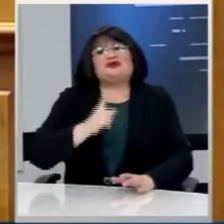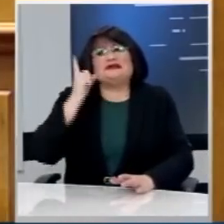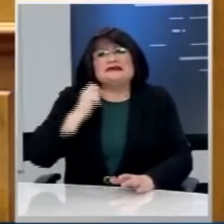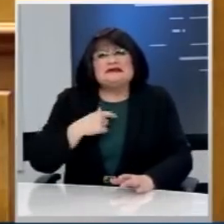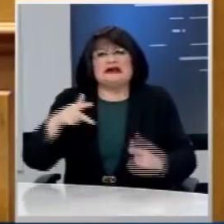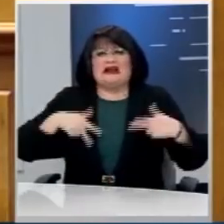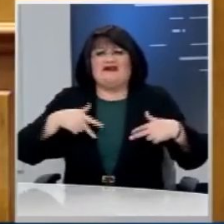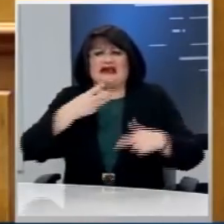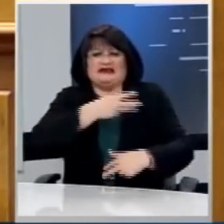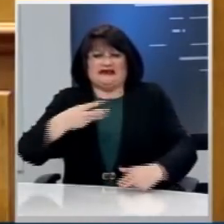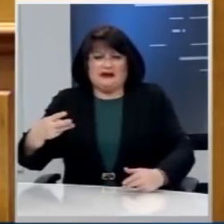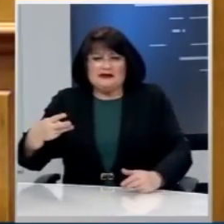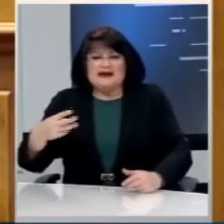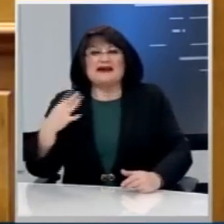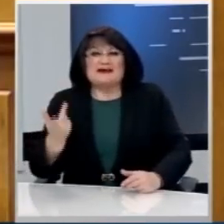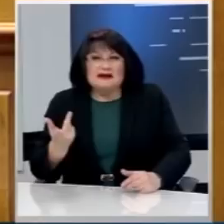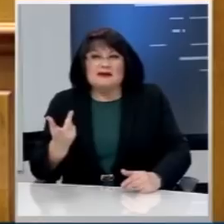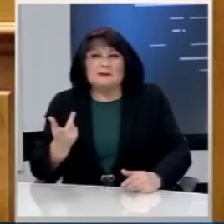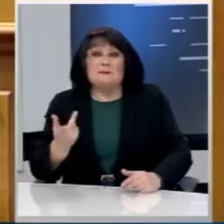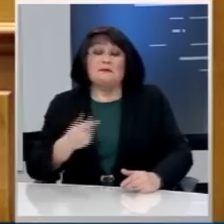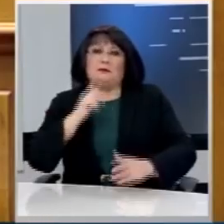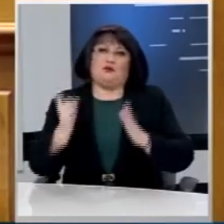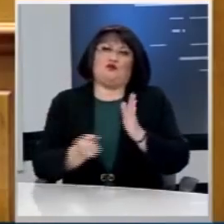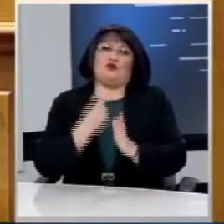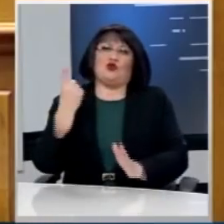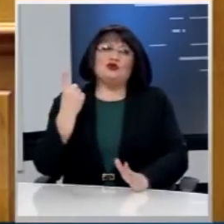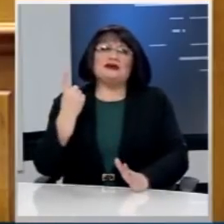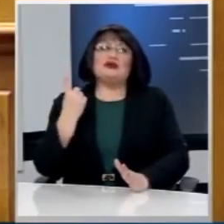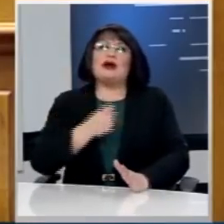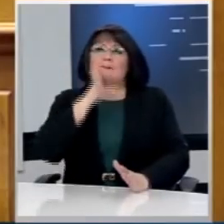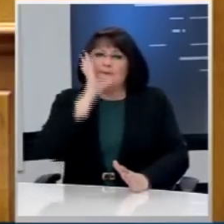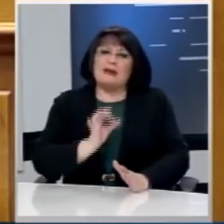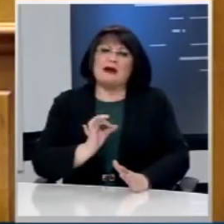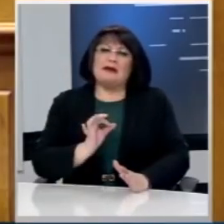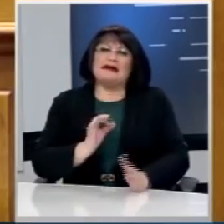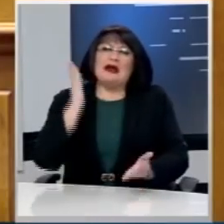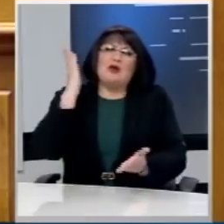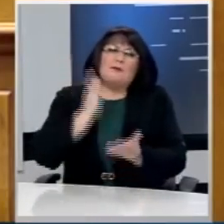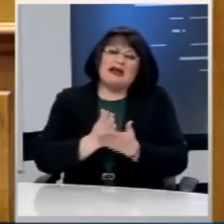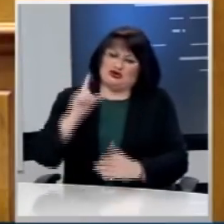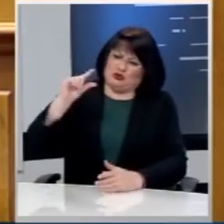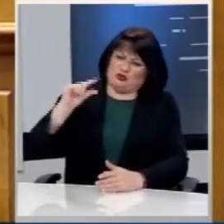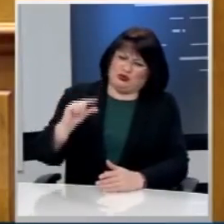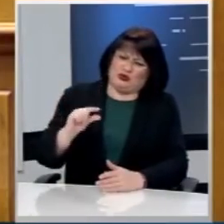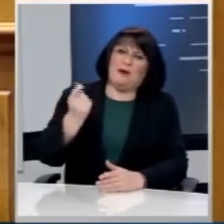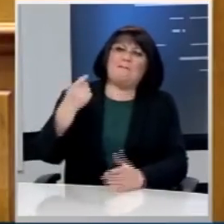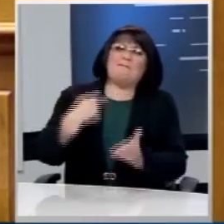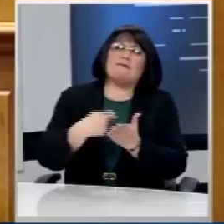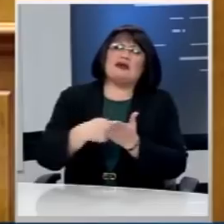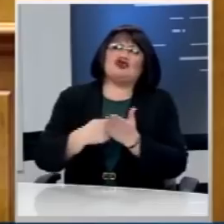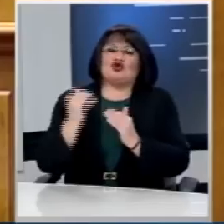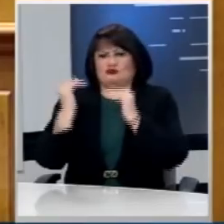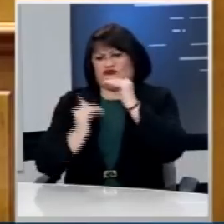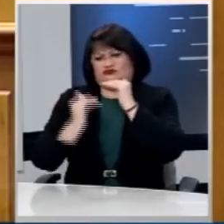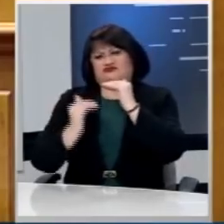η κυβέρνηση ΣΥΡΙΖΑ ήταν αυτή που για πρώτη φορά έφερε τον πραγματικό μέσο μισθό στην Ελλάδα πολύ